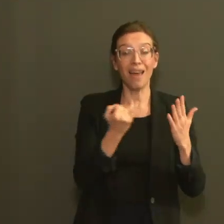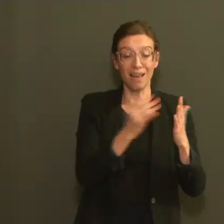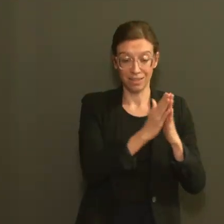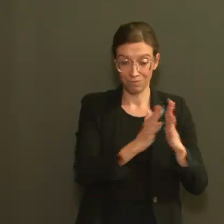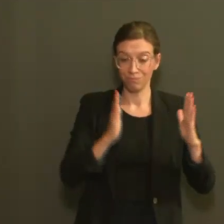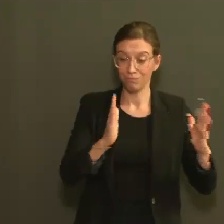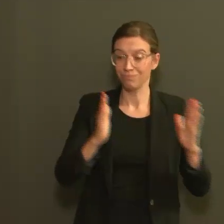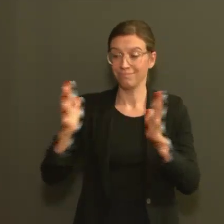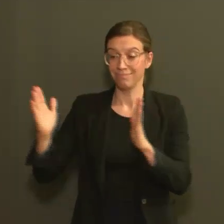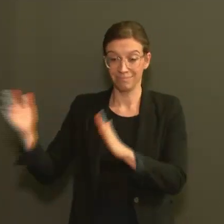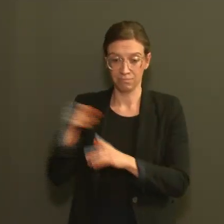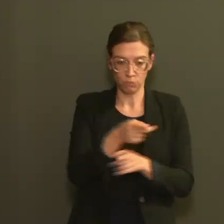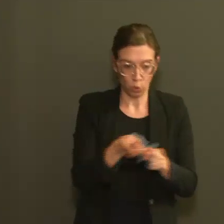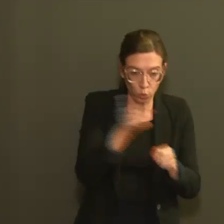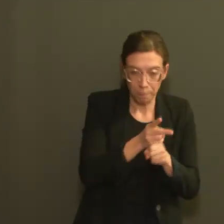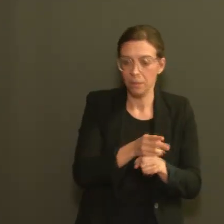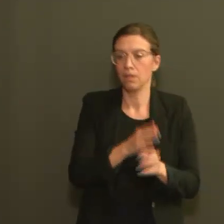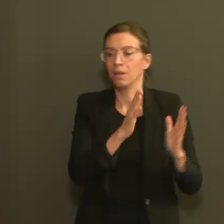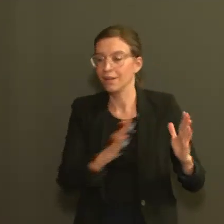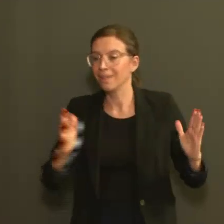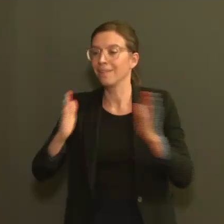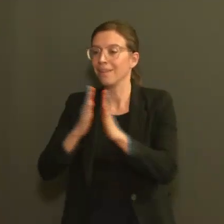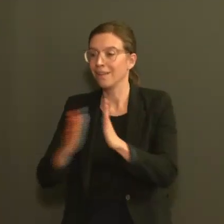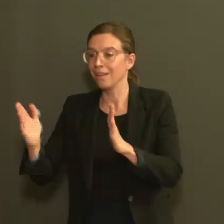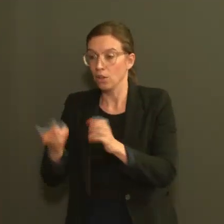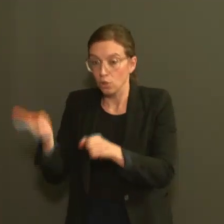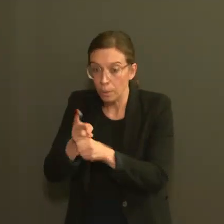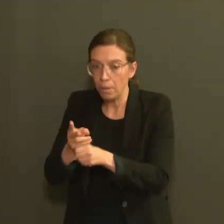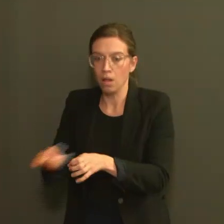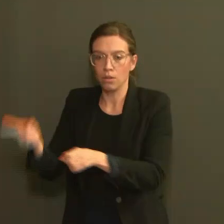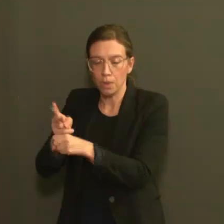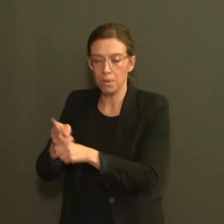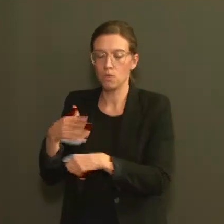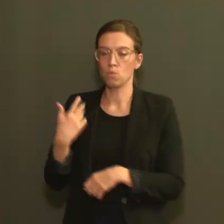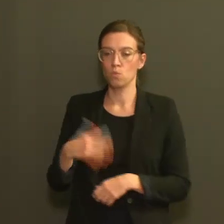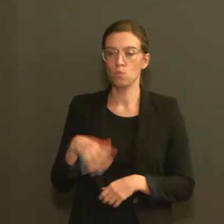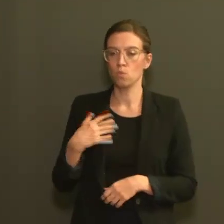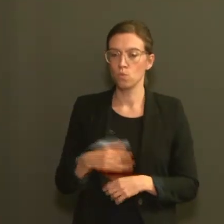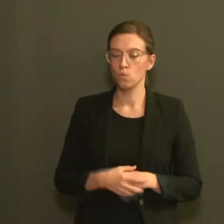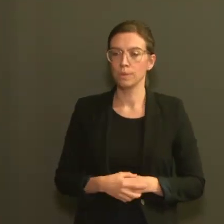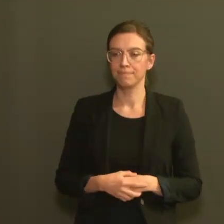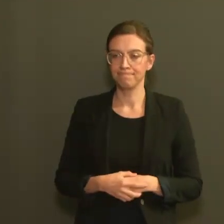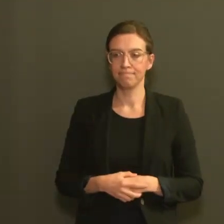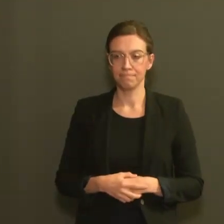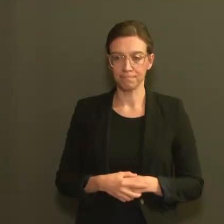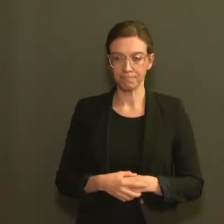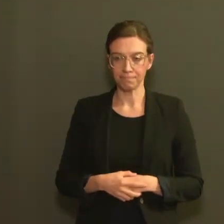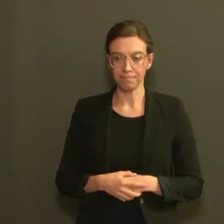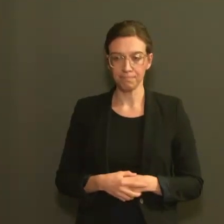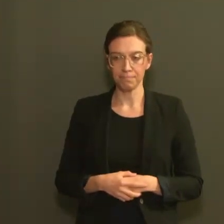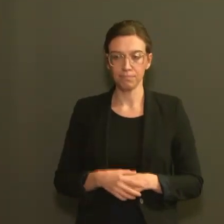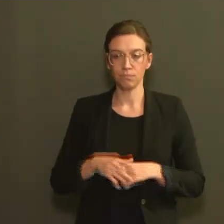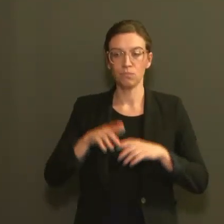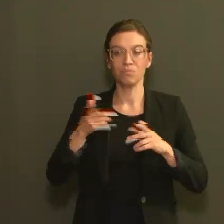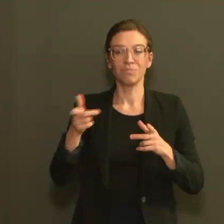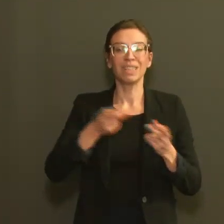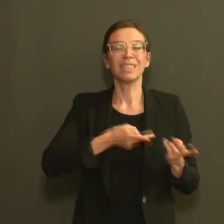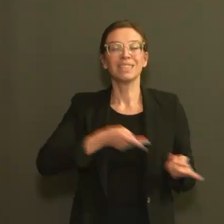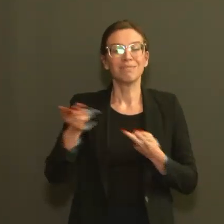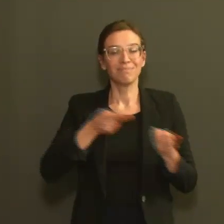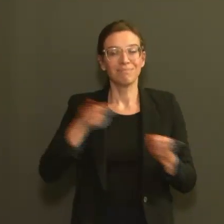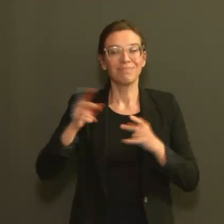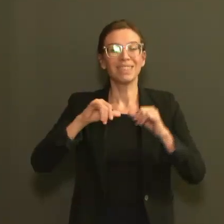Ruim de helft van alle nieuwe ziekenhuisopnames vindt plaats in Brussel, Luik en Henegouwen.